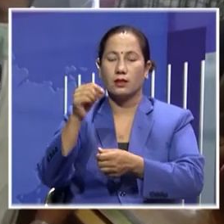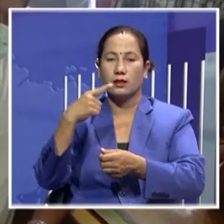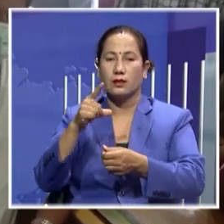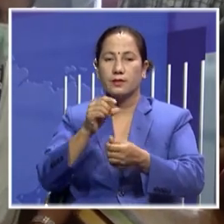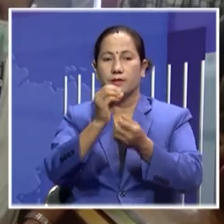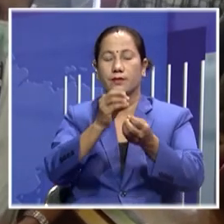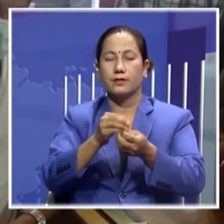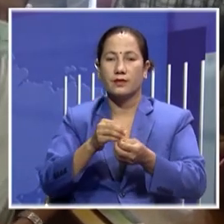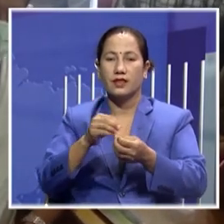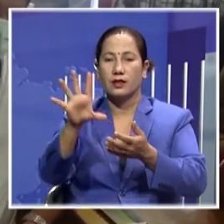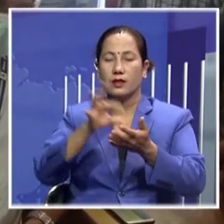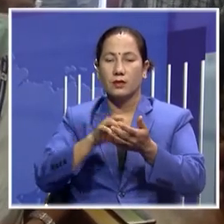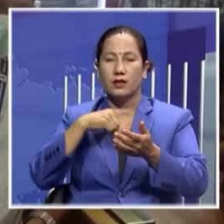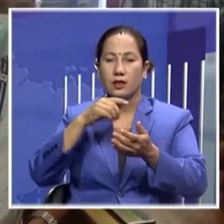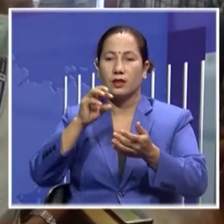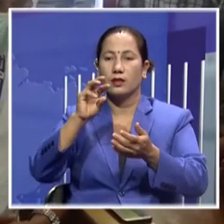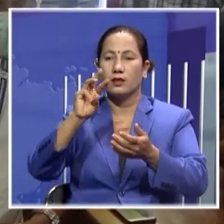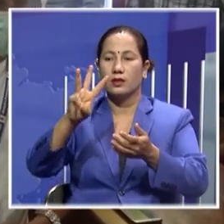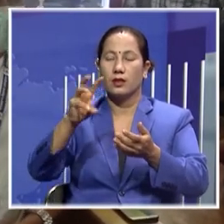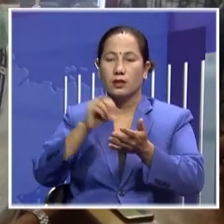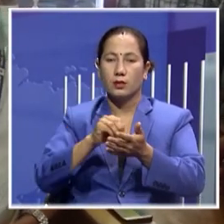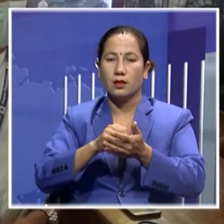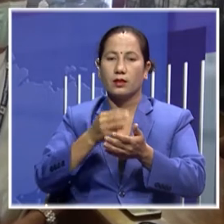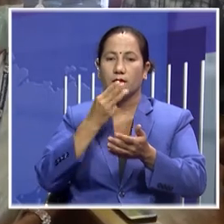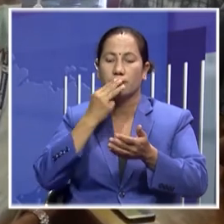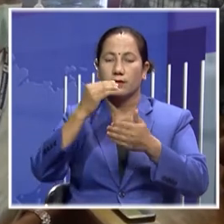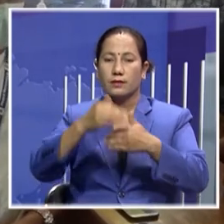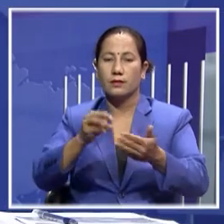छानबिन नसकिएपछि 3 पटक म्याद थप गरिसकिएको छ।